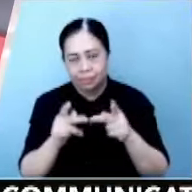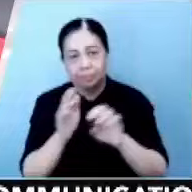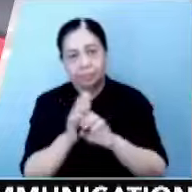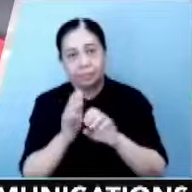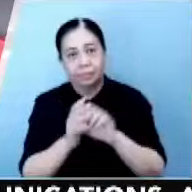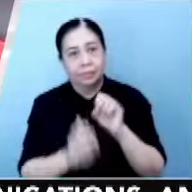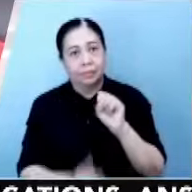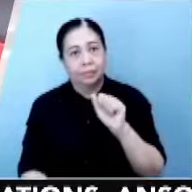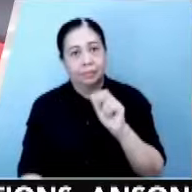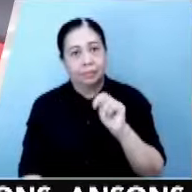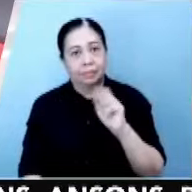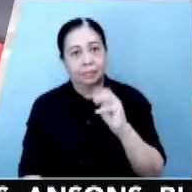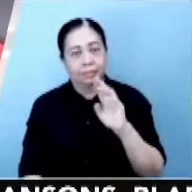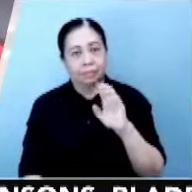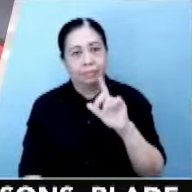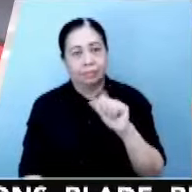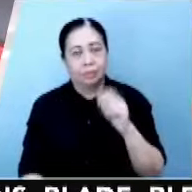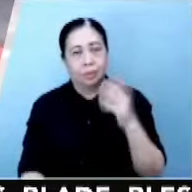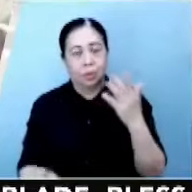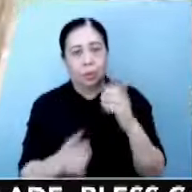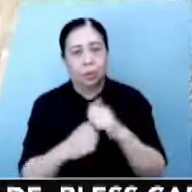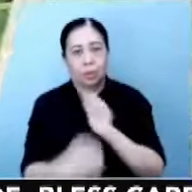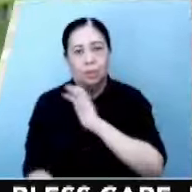Marcela sa Apayao.